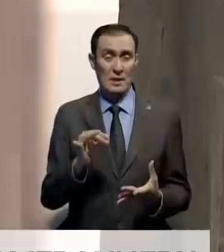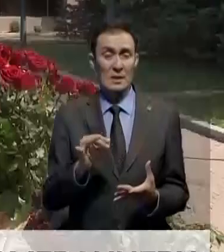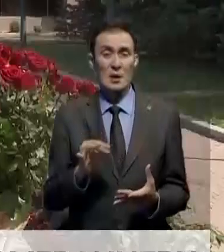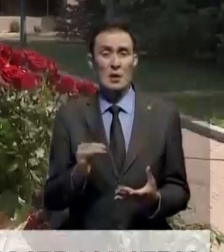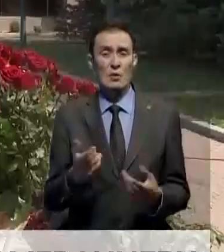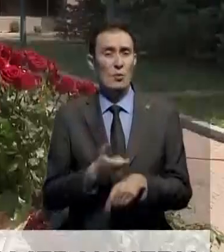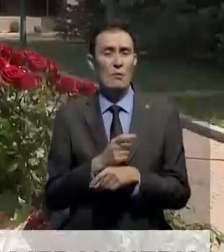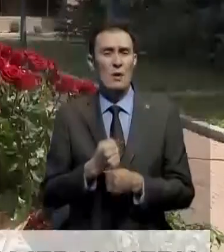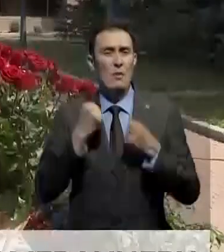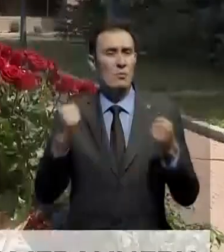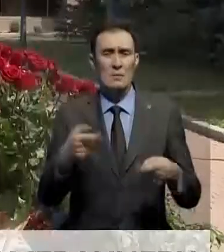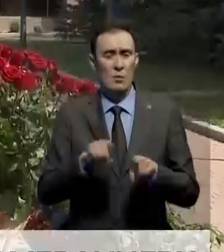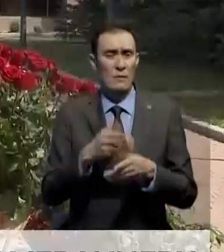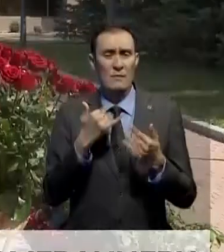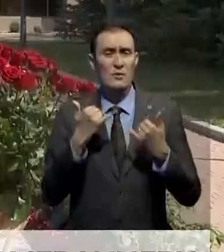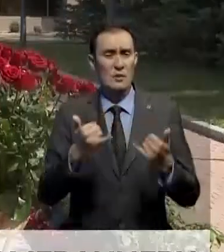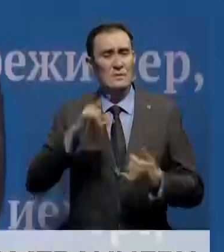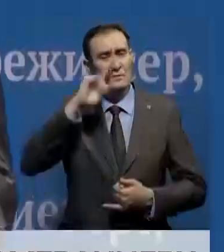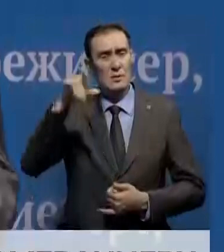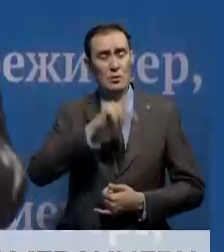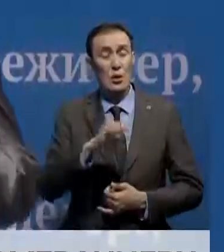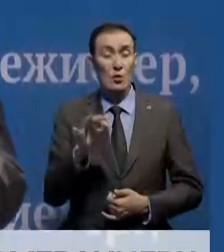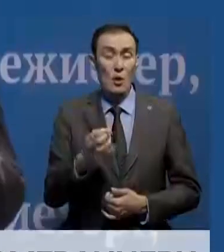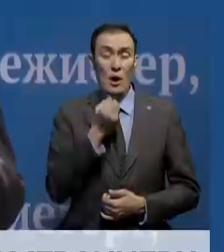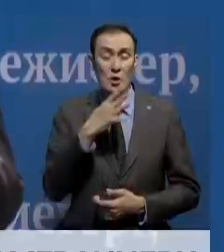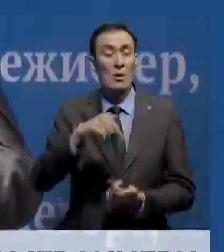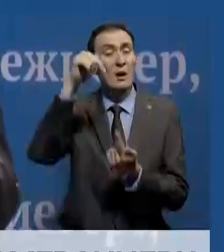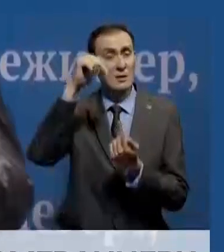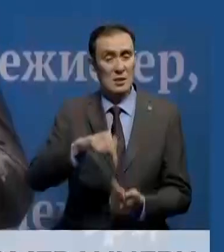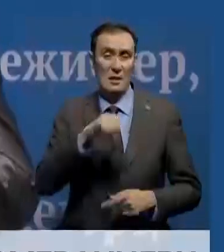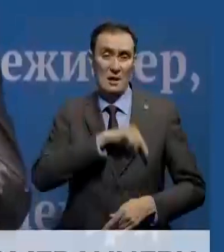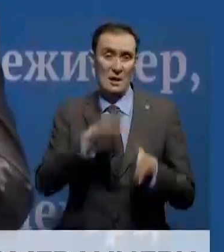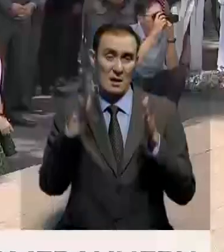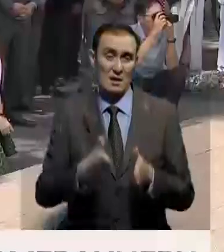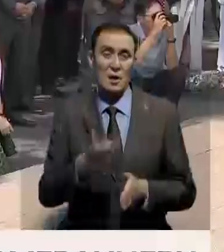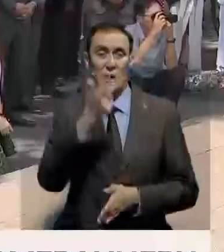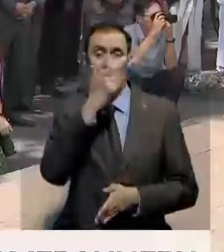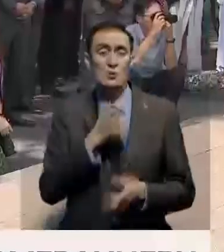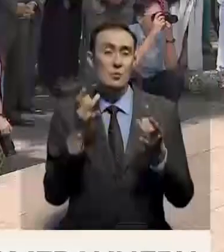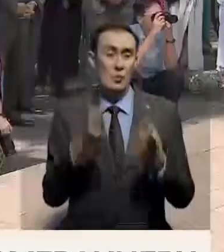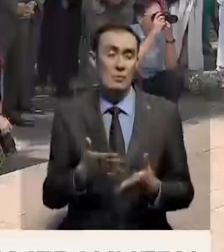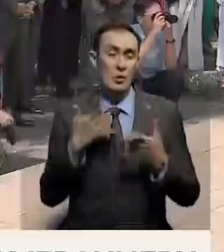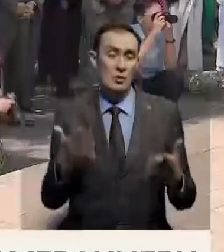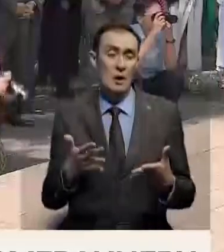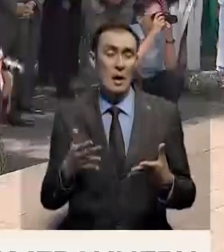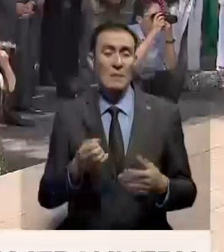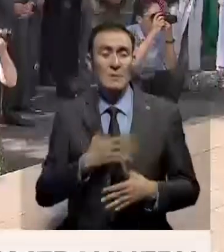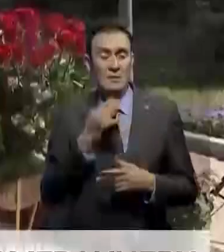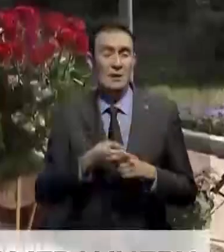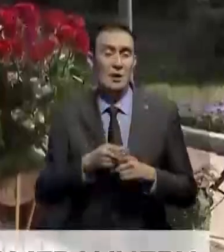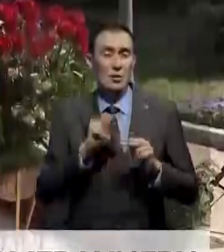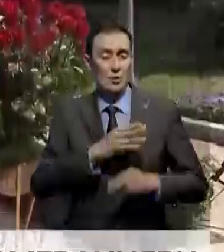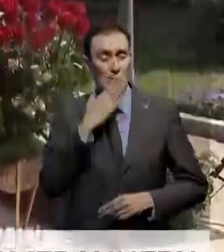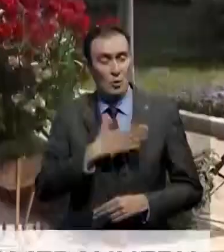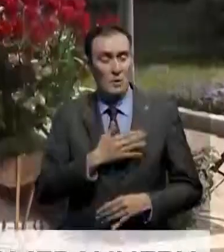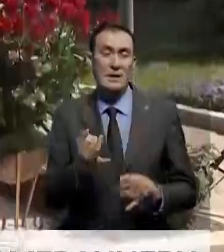от монументальных композиций в честь выдающихся людей. Однако хорошо отражает характер. Скромность, огромный оптимизм, трудолюбие и немного комичности.